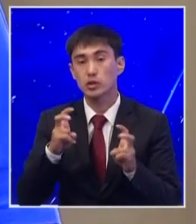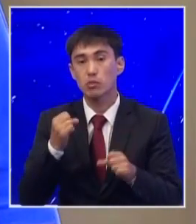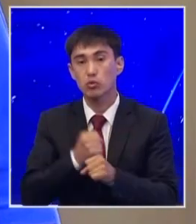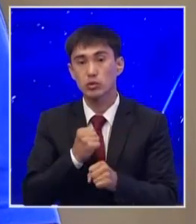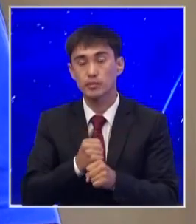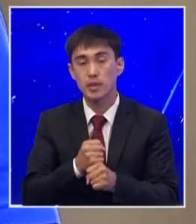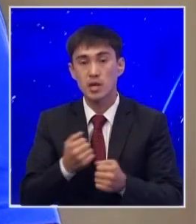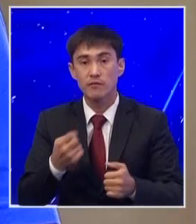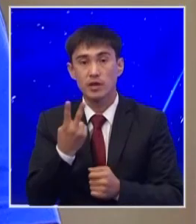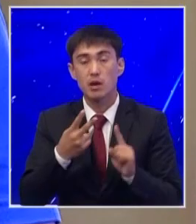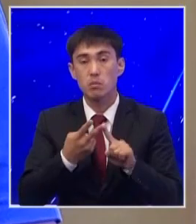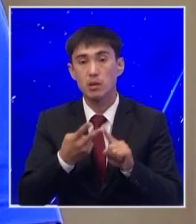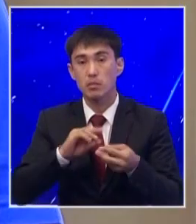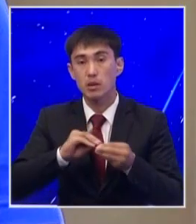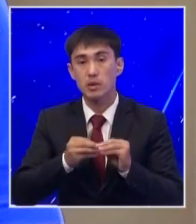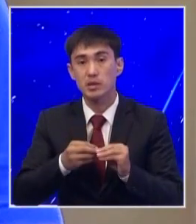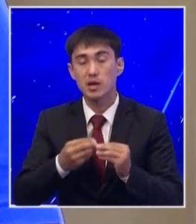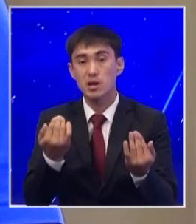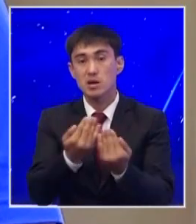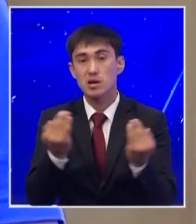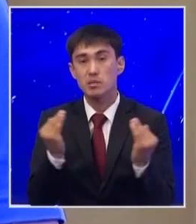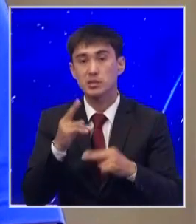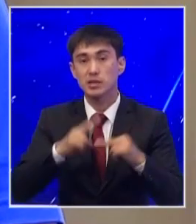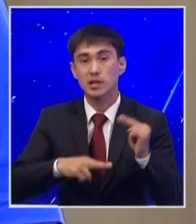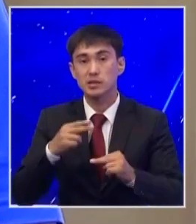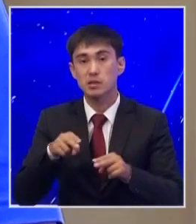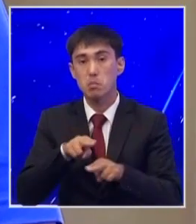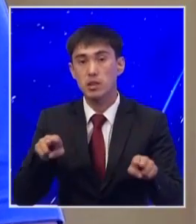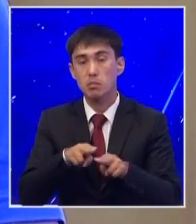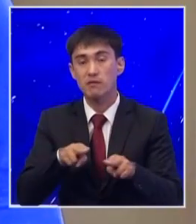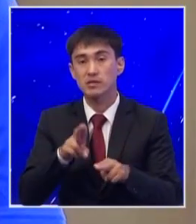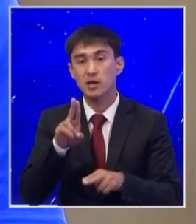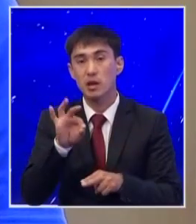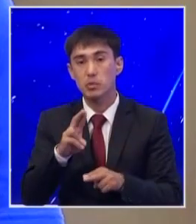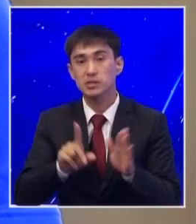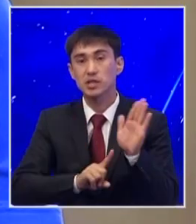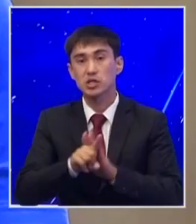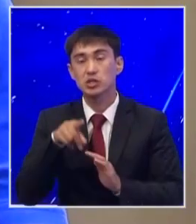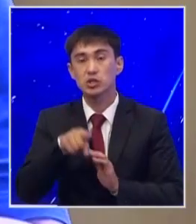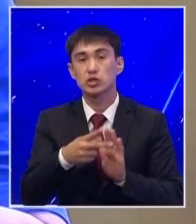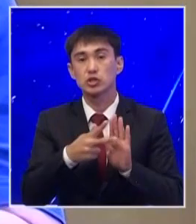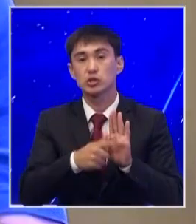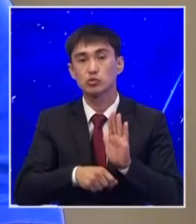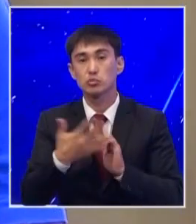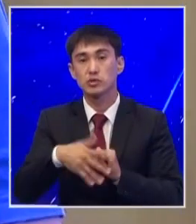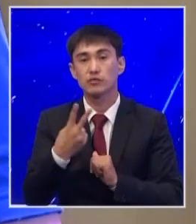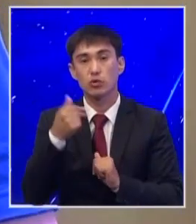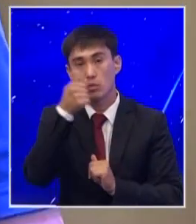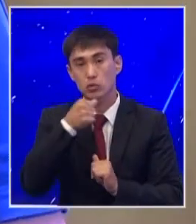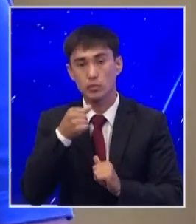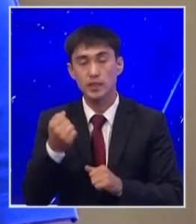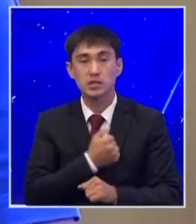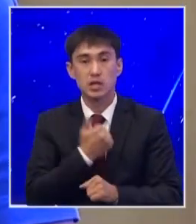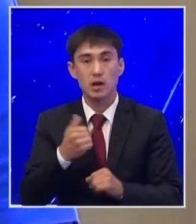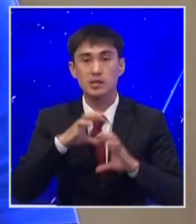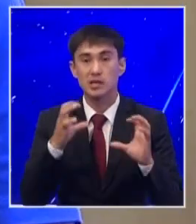работы. Вторая проблема – крепости. Например, строительство Петропавловской крепости началось в 1752 году. К сожалению,